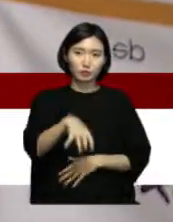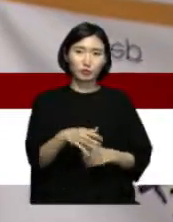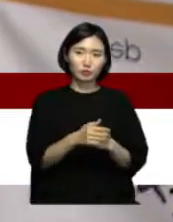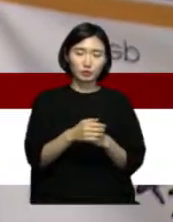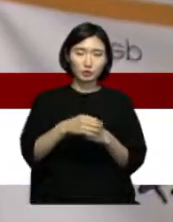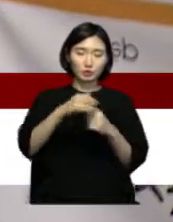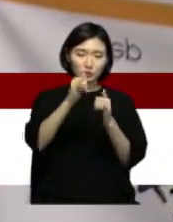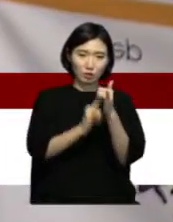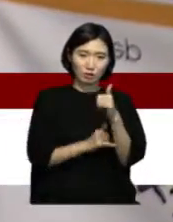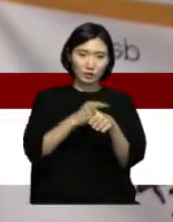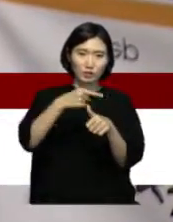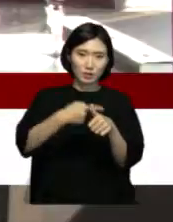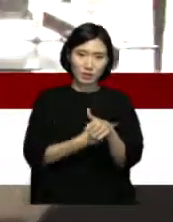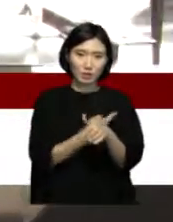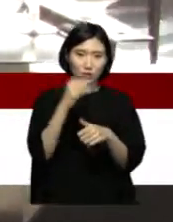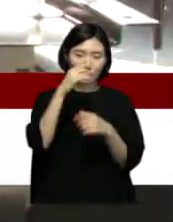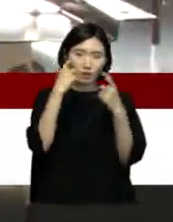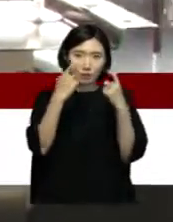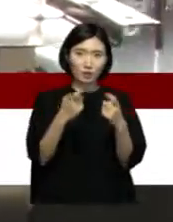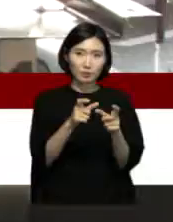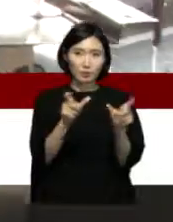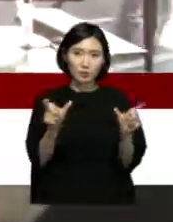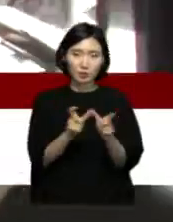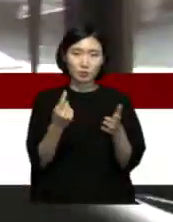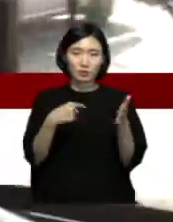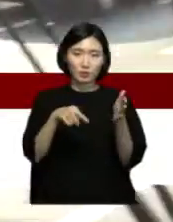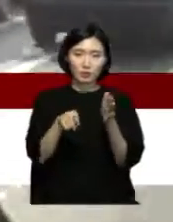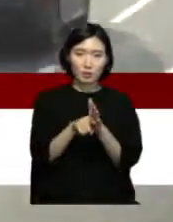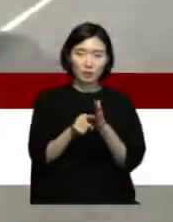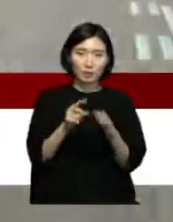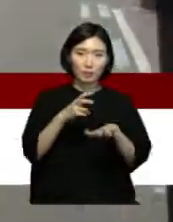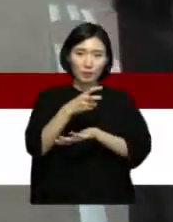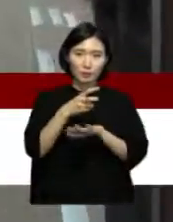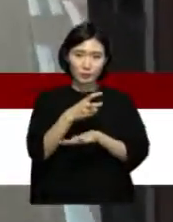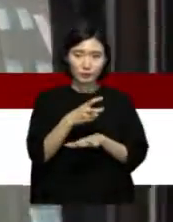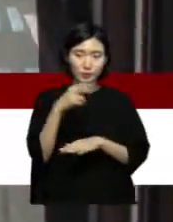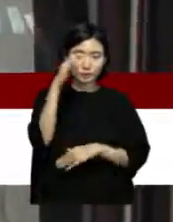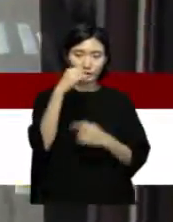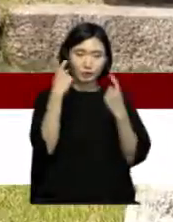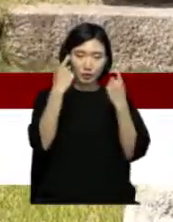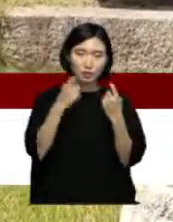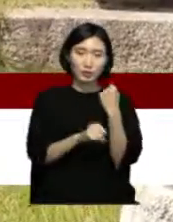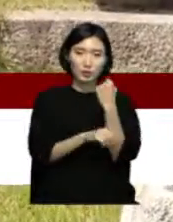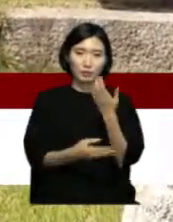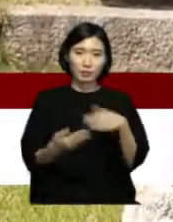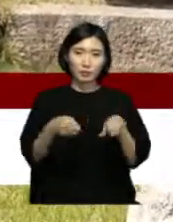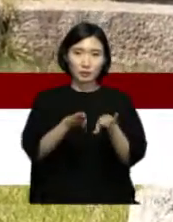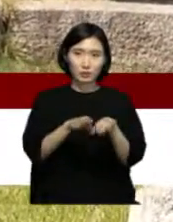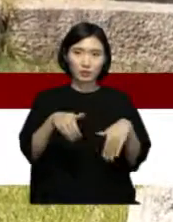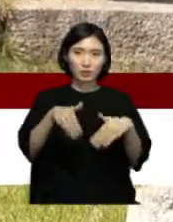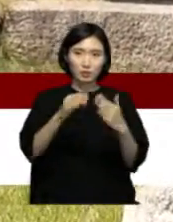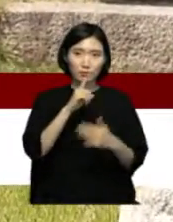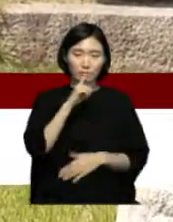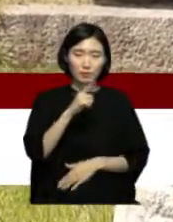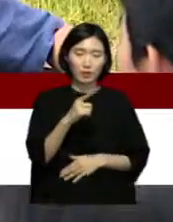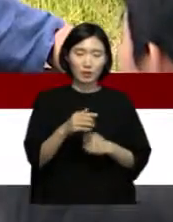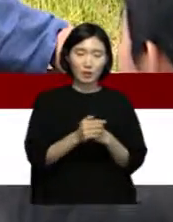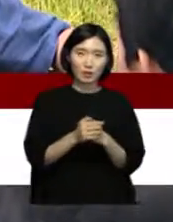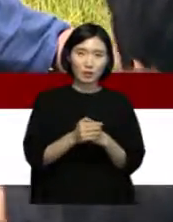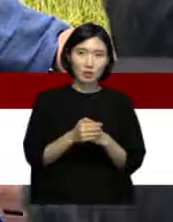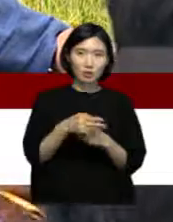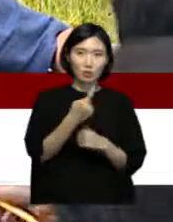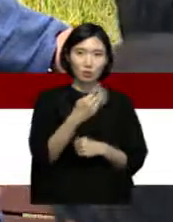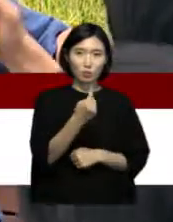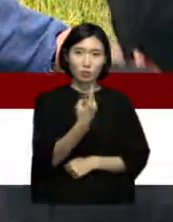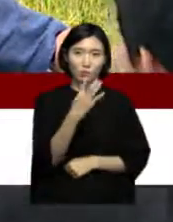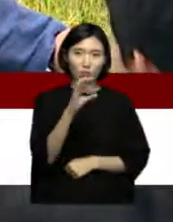자원을 활용한 관광벨트 조성을 위해 버스 투어 프로그램과 기반 시설 구축을 제안했고, 도봉구는 교육 자원